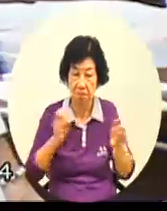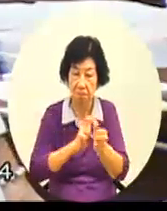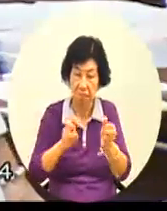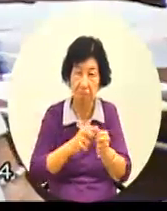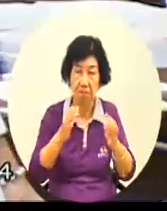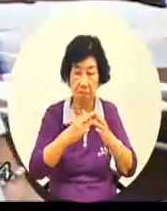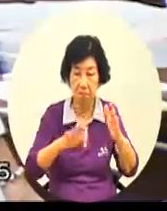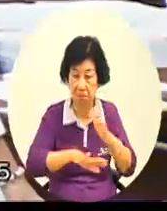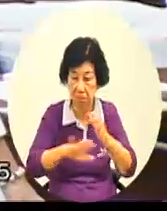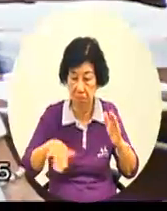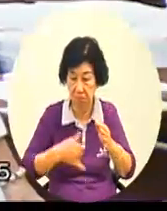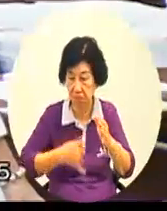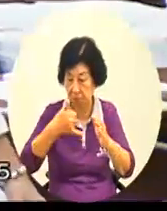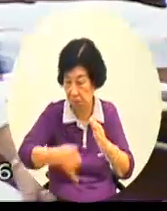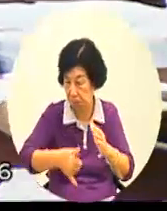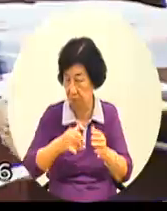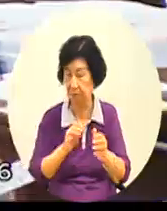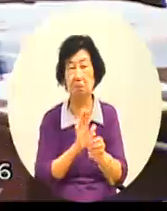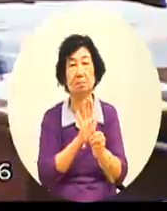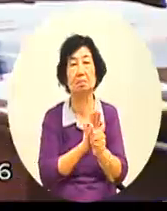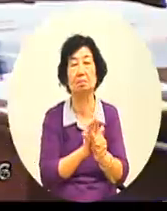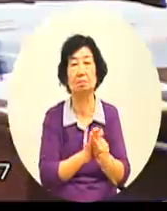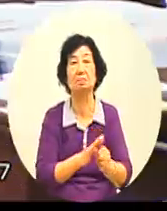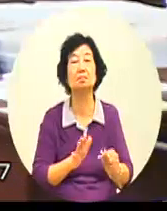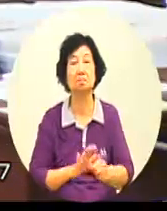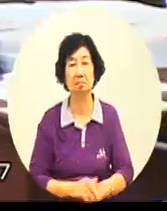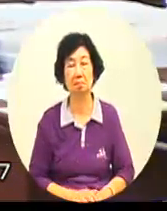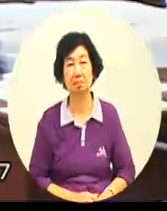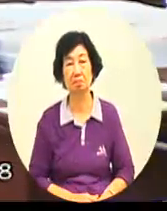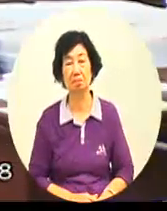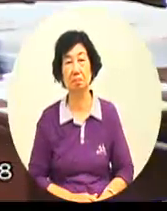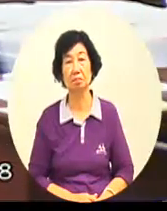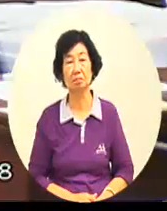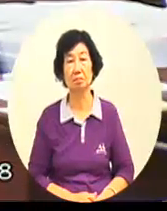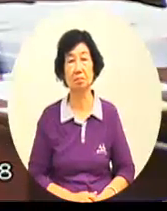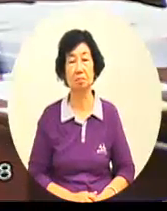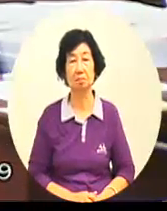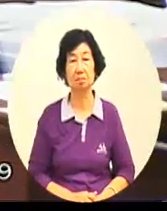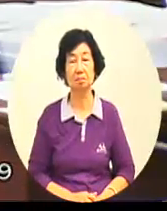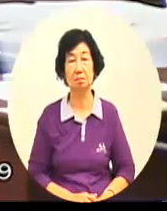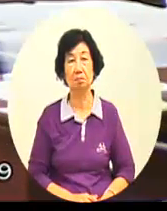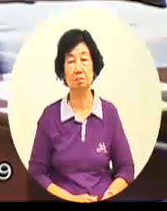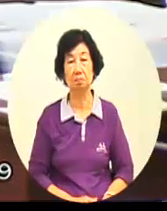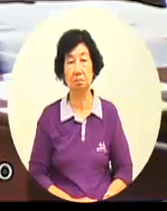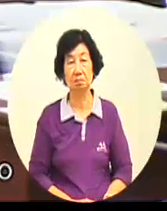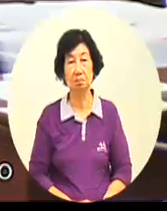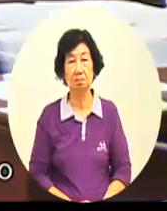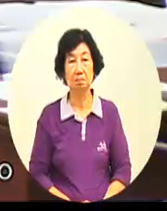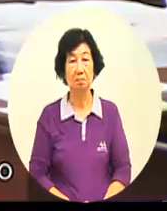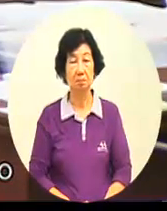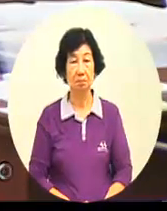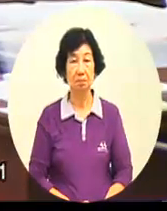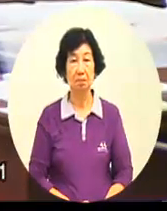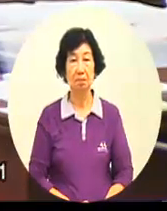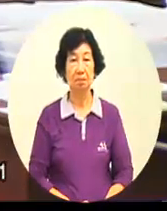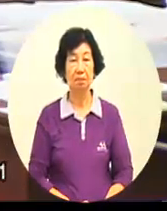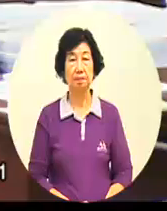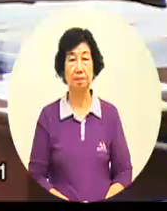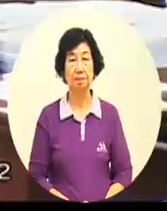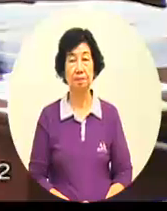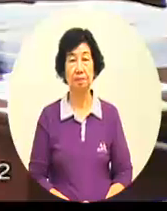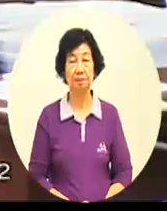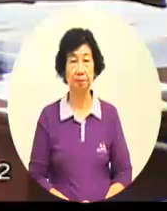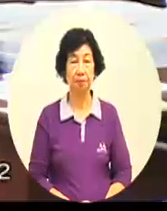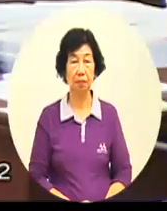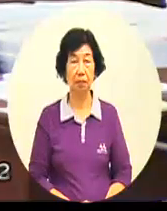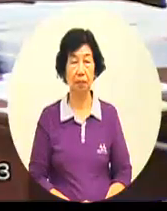来，你答复。 来，请郑局长答复。 谢谢主席，谢谢李议员的关心。那目前